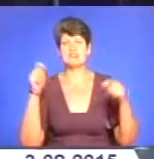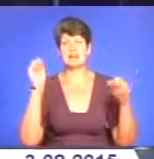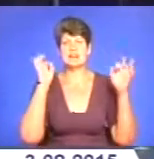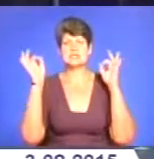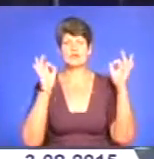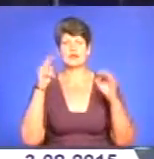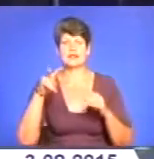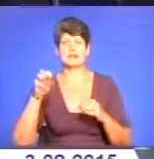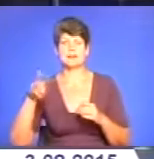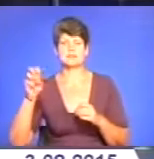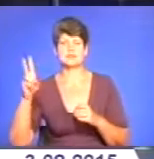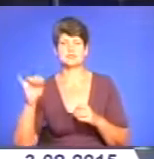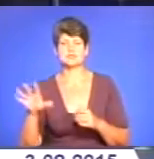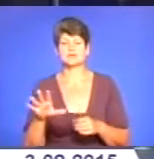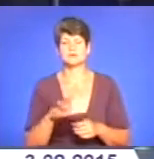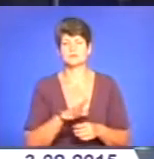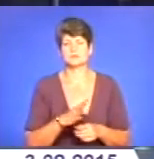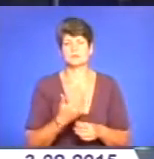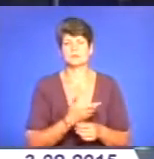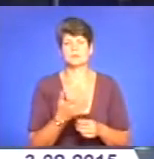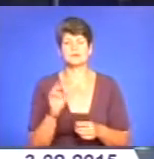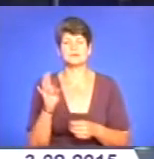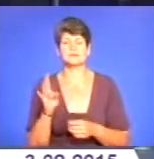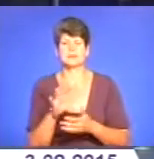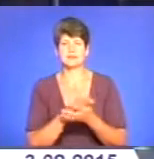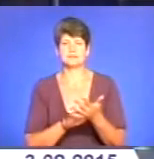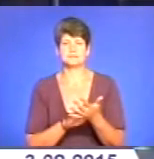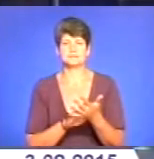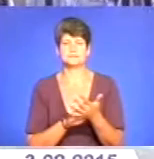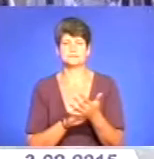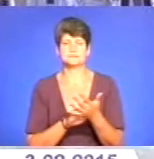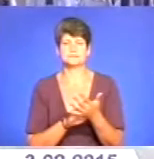на урочистому дійстві і наша журналістка Наталія Михралєєва. Подробиці у сюжеті.